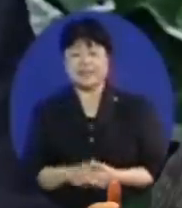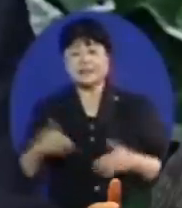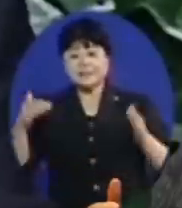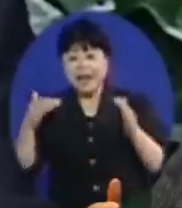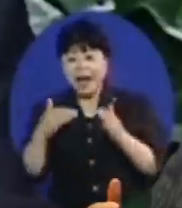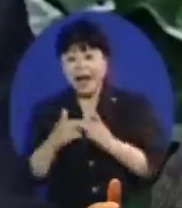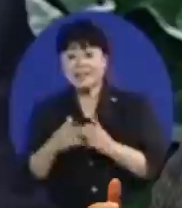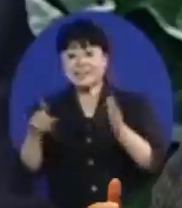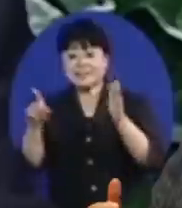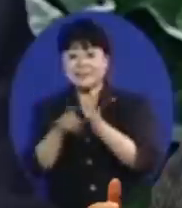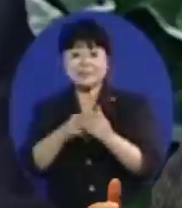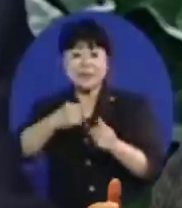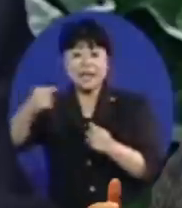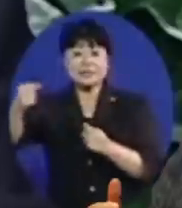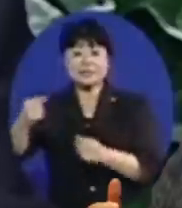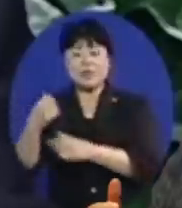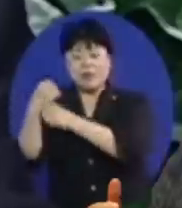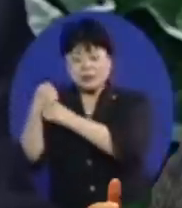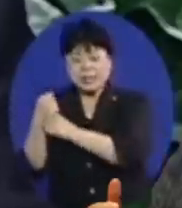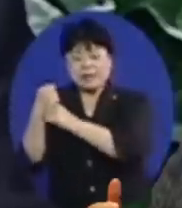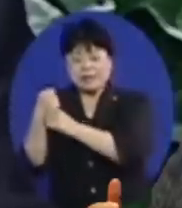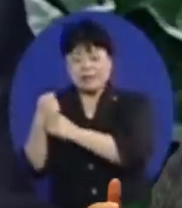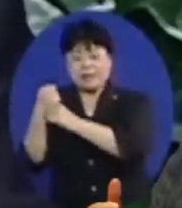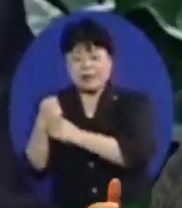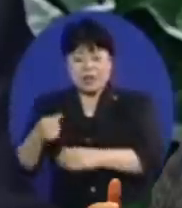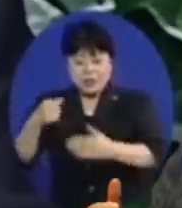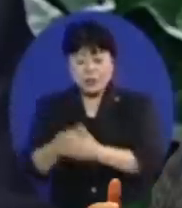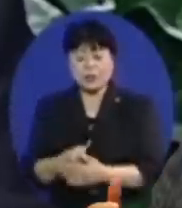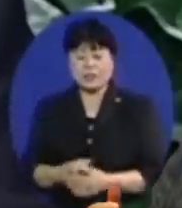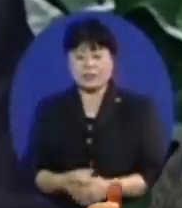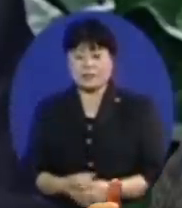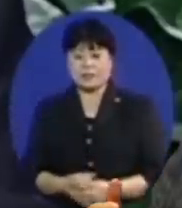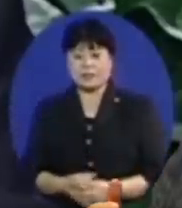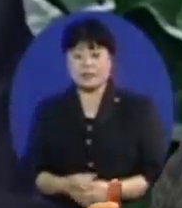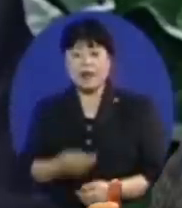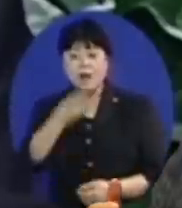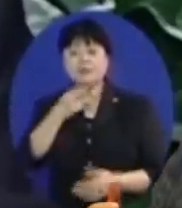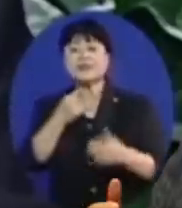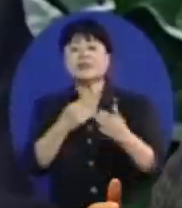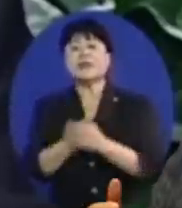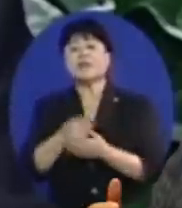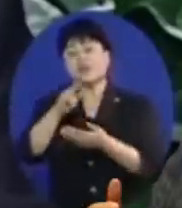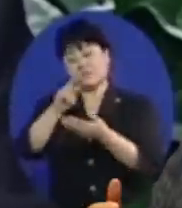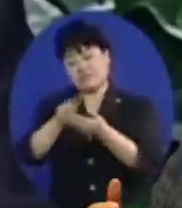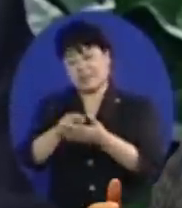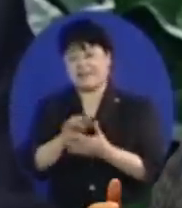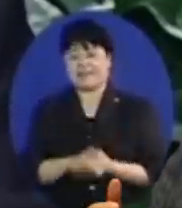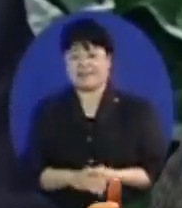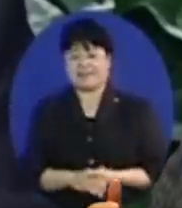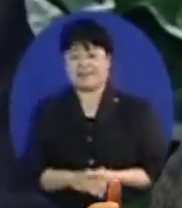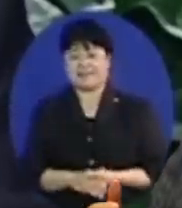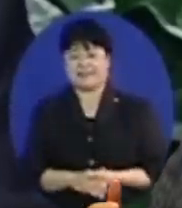끝까지 믿음을 가지고서며 달릴 수 있는 용기와 담력을 갖고 있지 않기 때문에 그런 것입니다.